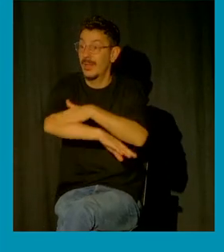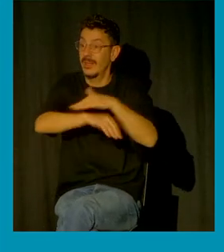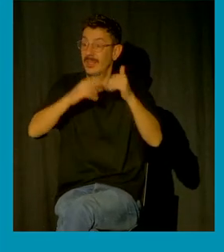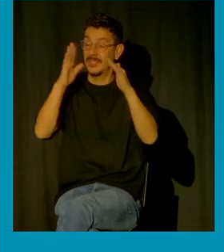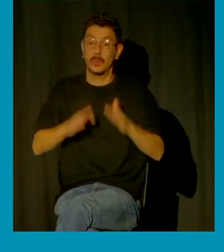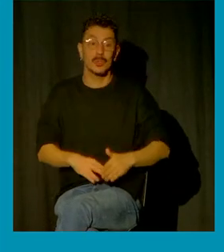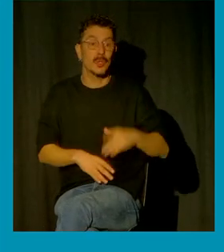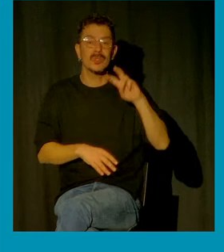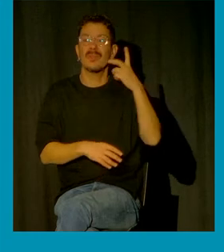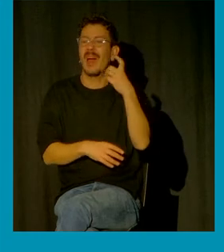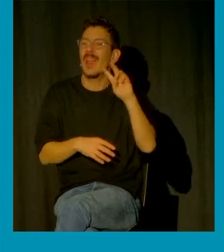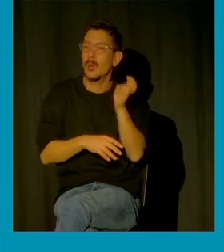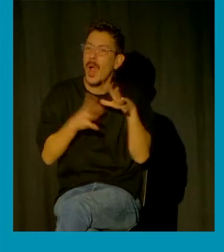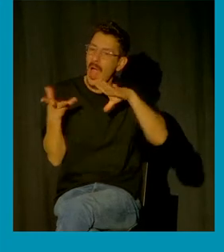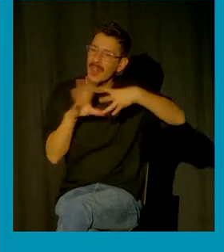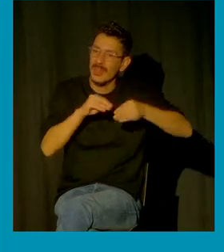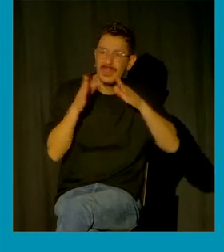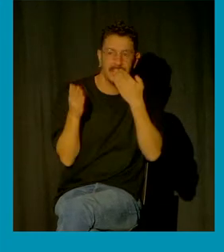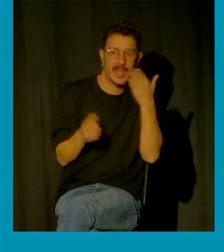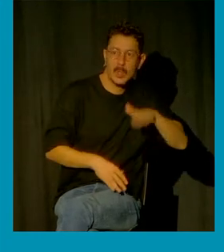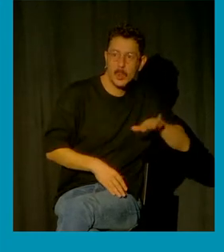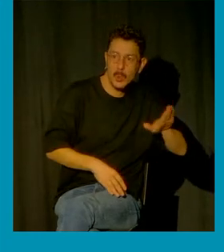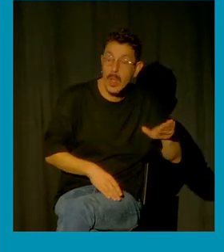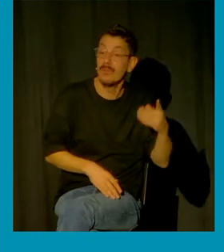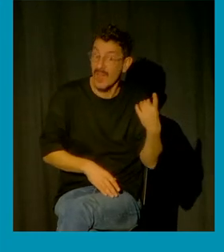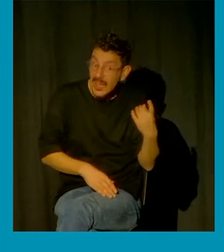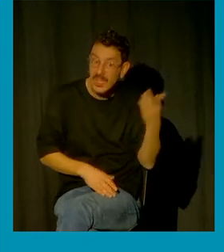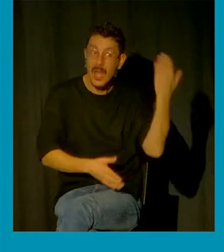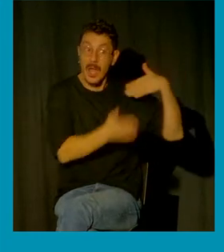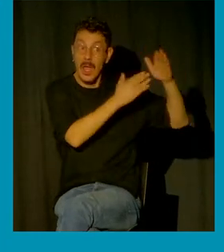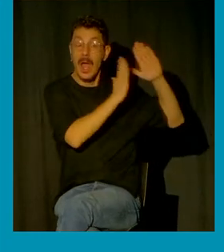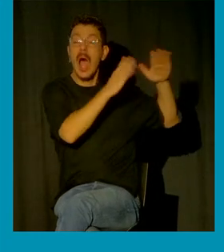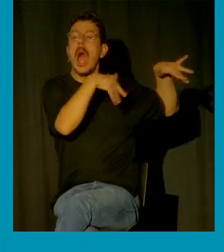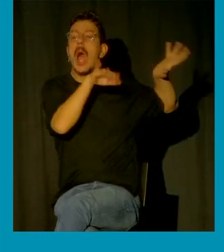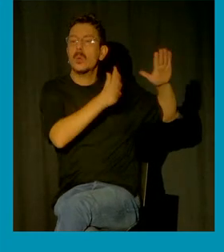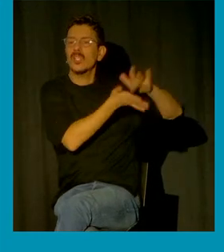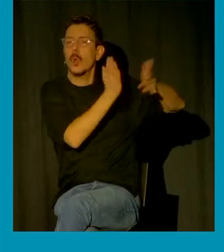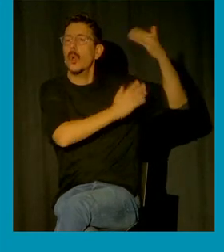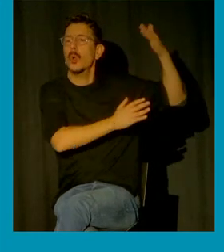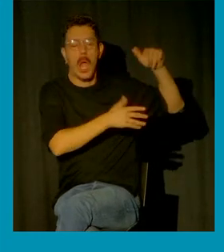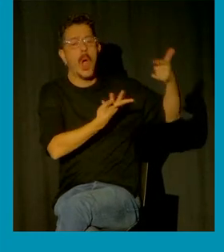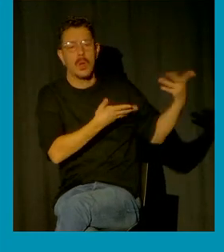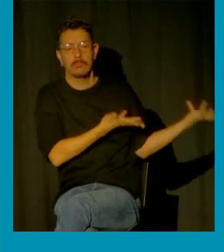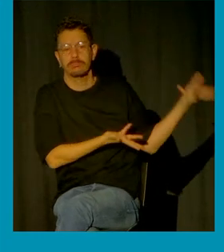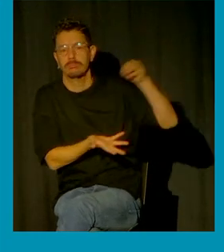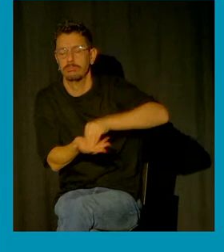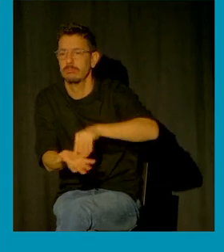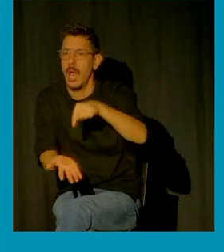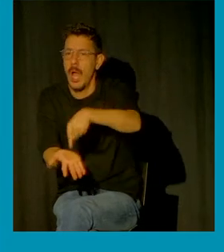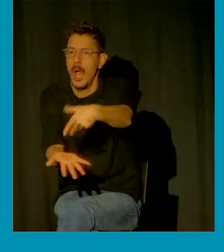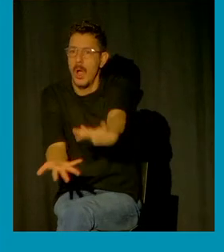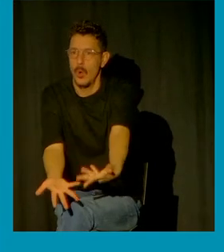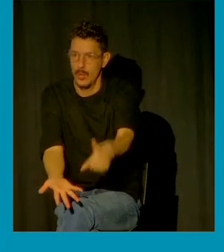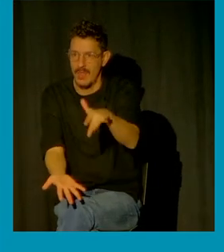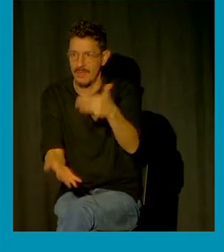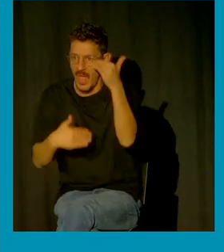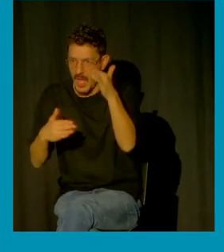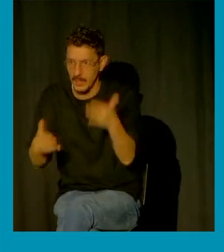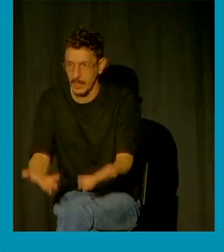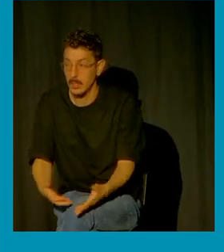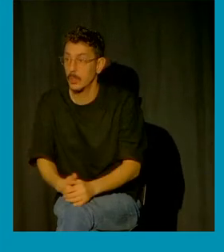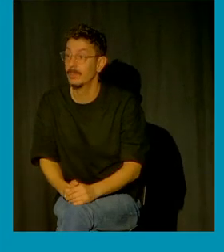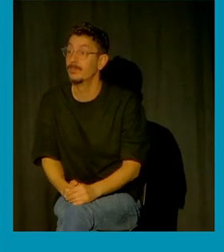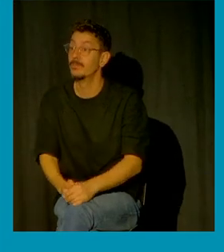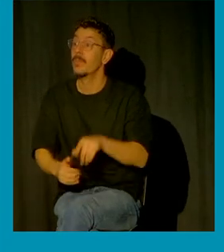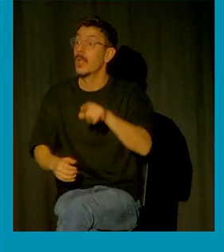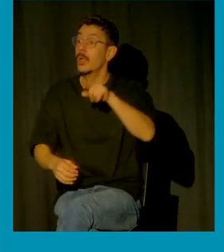tant tenir aquesta capacitat d'atendre-les totes amb serveis també més especialitzats tenint en compte tots els eixos de desigualtat que ens travessen